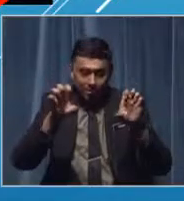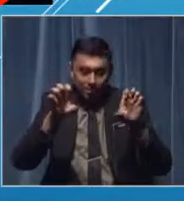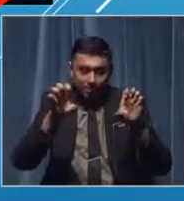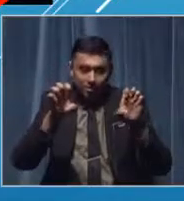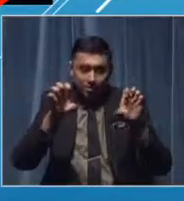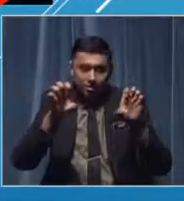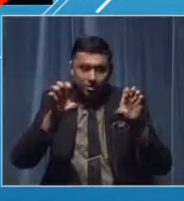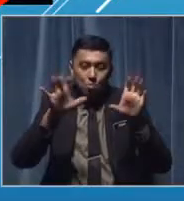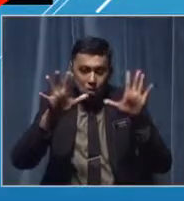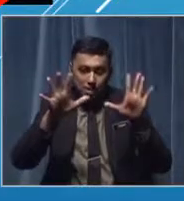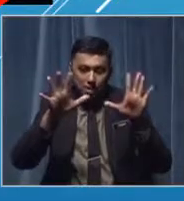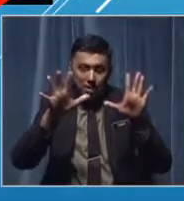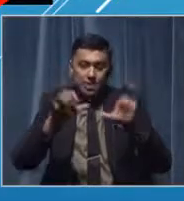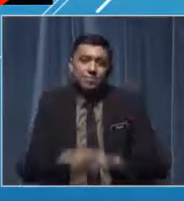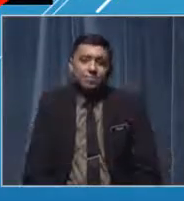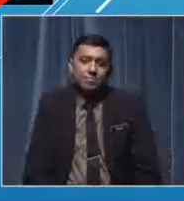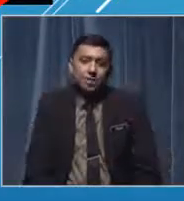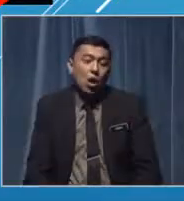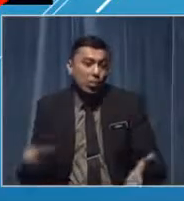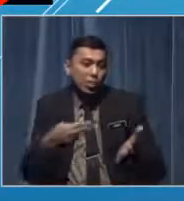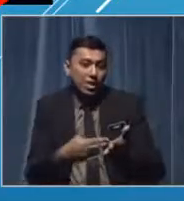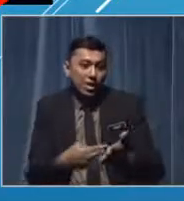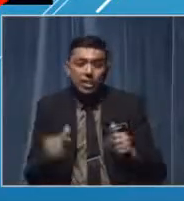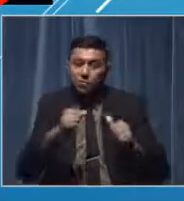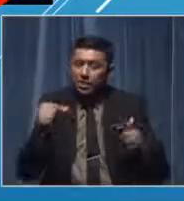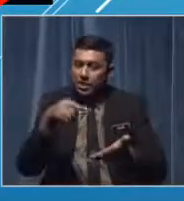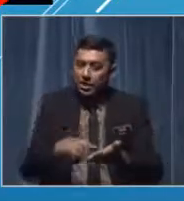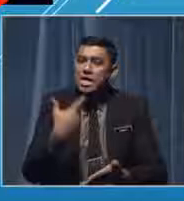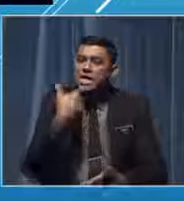Bentukkannya, buka. Ulangi